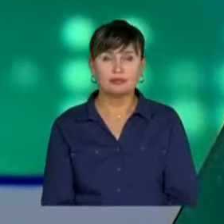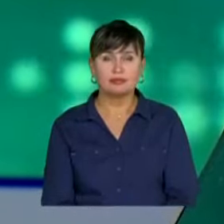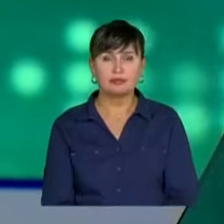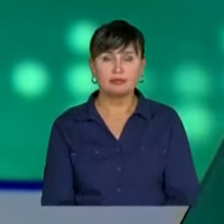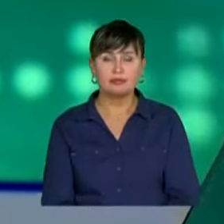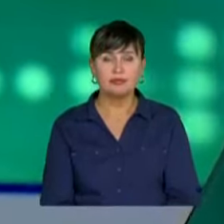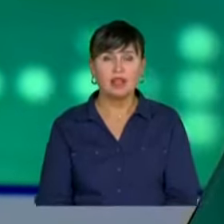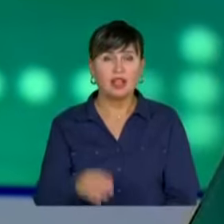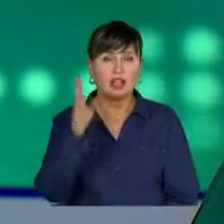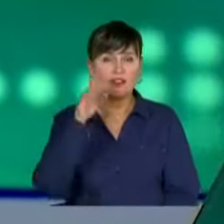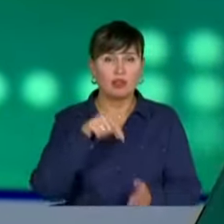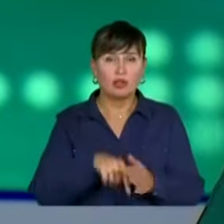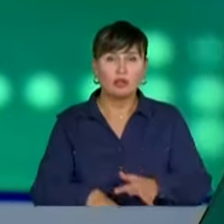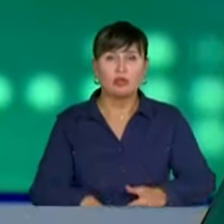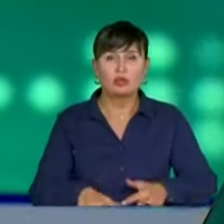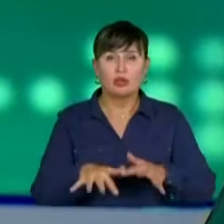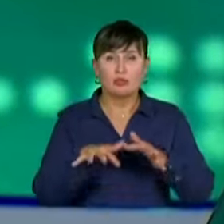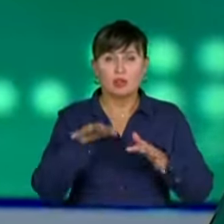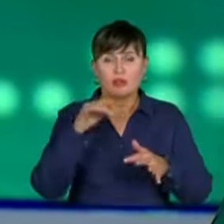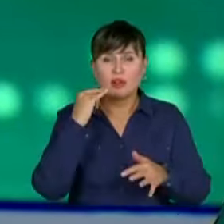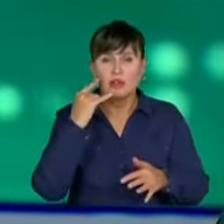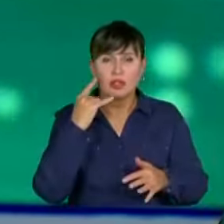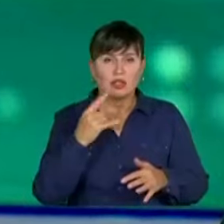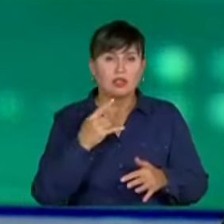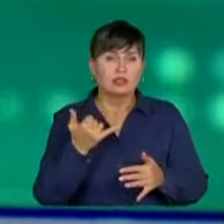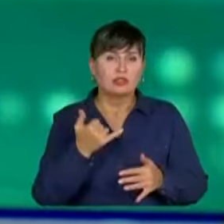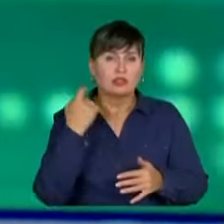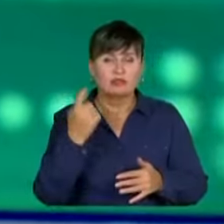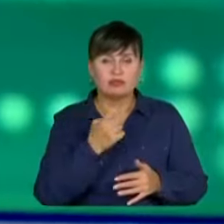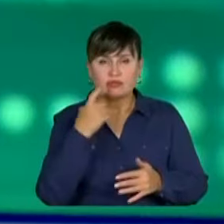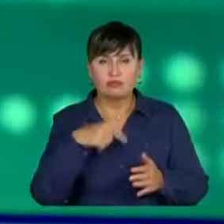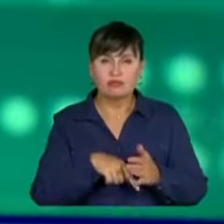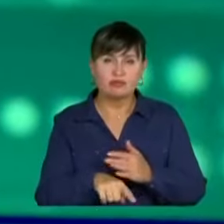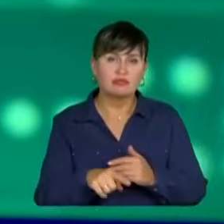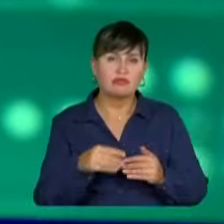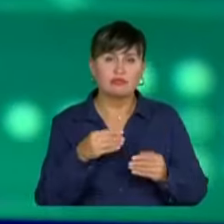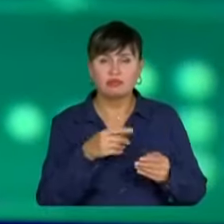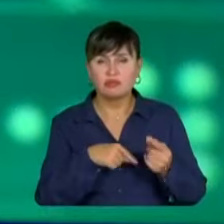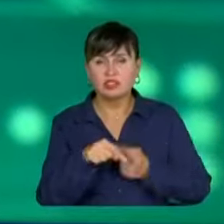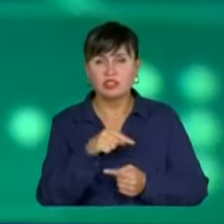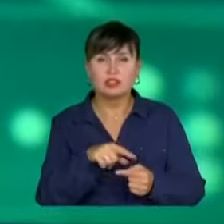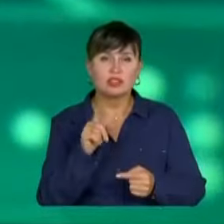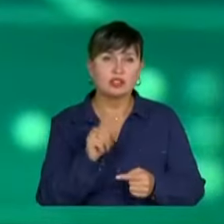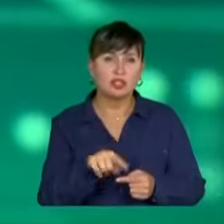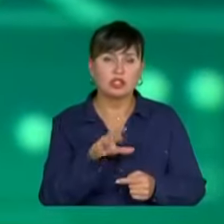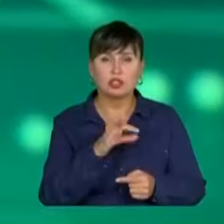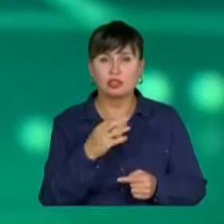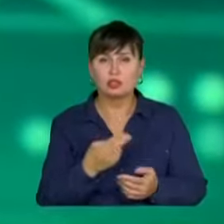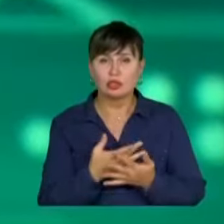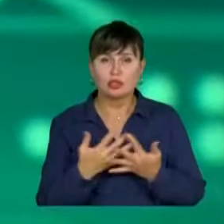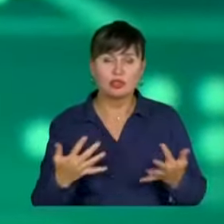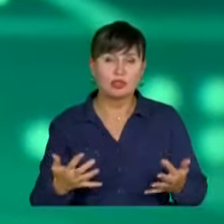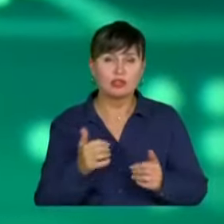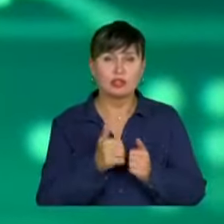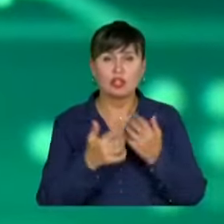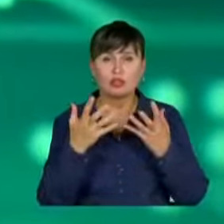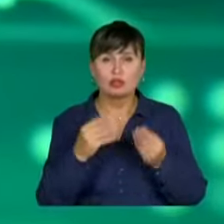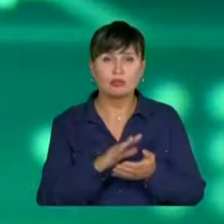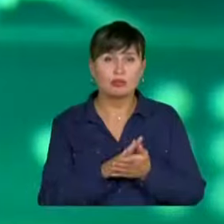Грунтовые воды топят Павлодар. Страдают частный сектор, гаражные кооперативы, бизнес и даже социальные объекты. С каждым днем